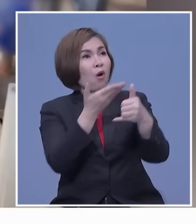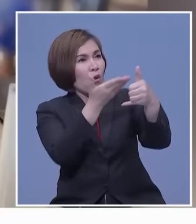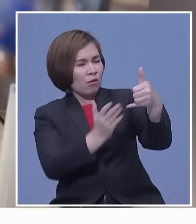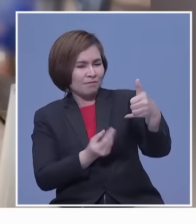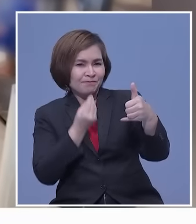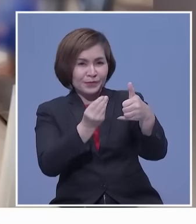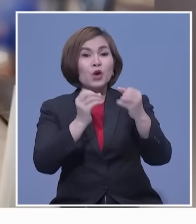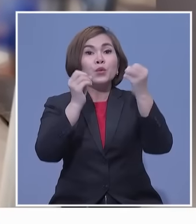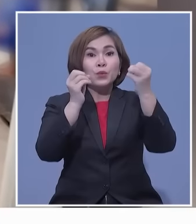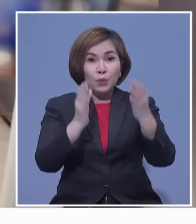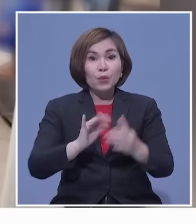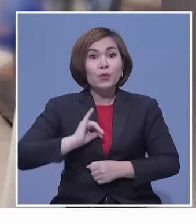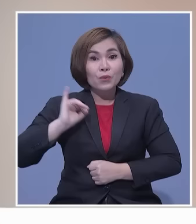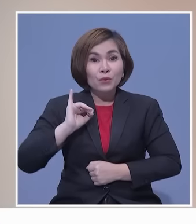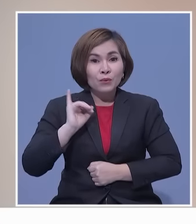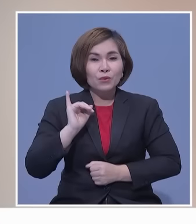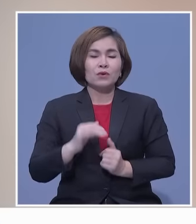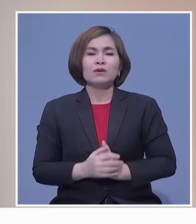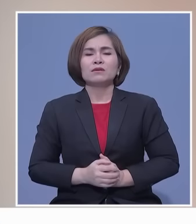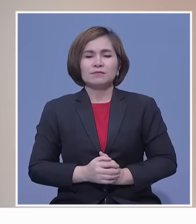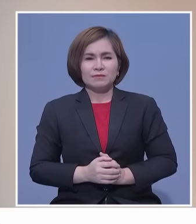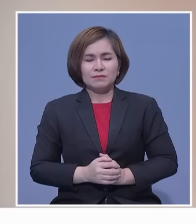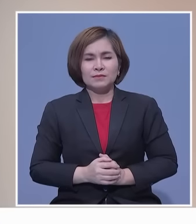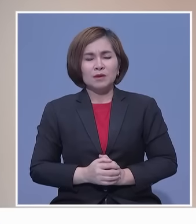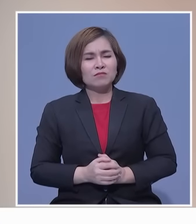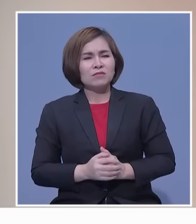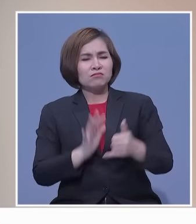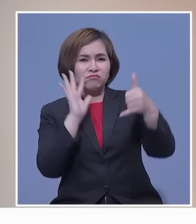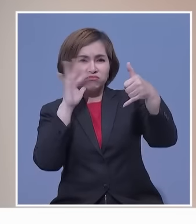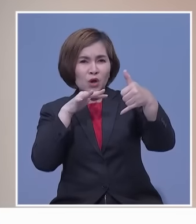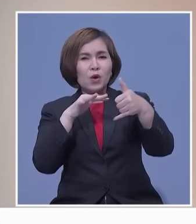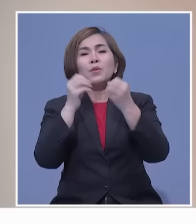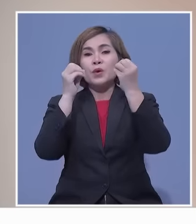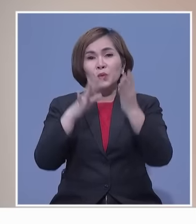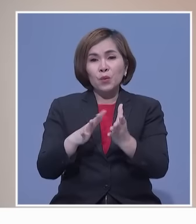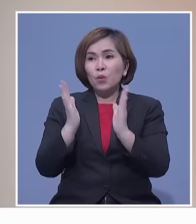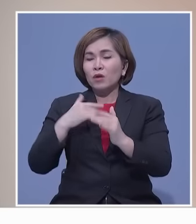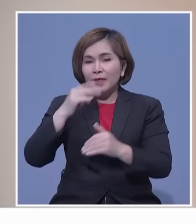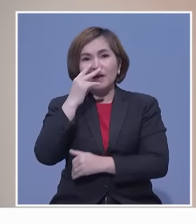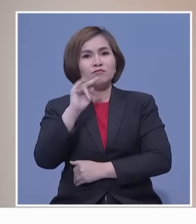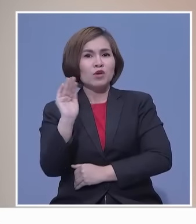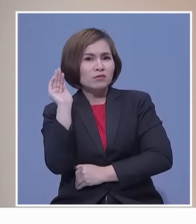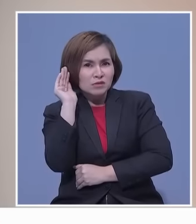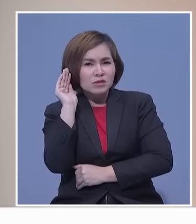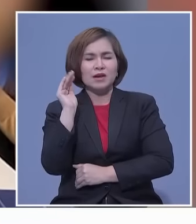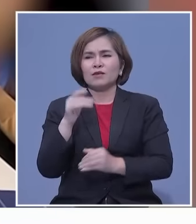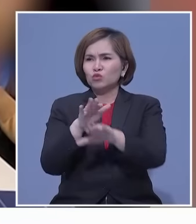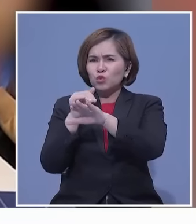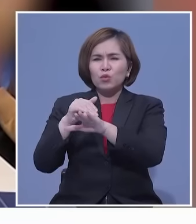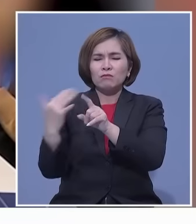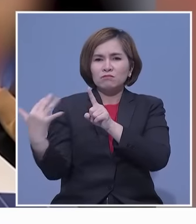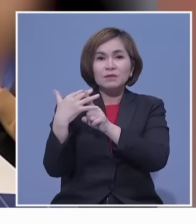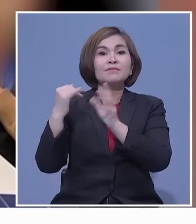โค้ชกลายเป็นครูกลายเป็นอาจารย์ตรงนี้ก็จะทำให้การเชิญชวนง่ายกว่าเดิมอีกอาจารย์บว่าเรื่องของ